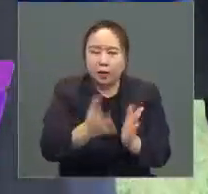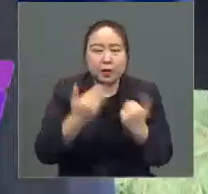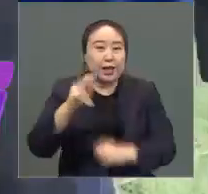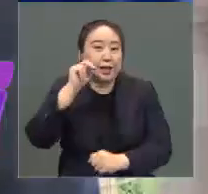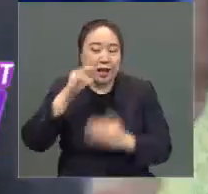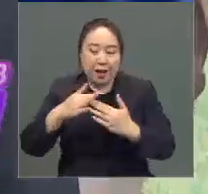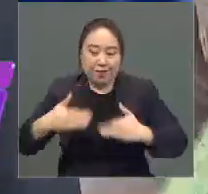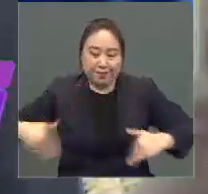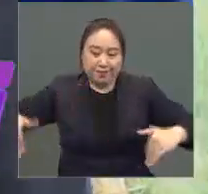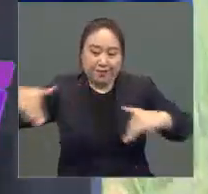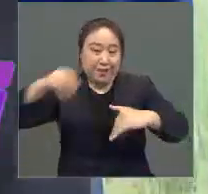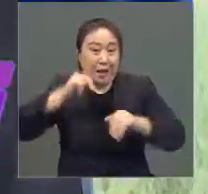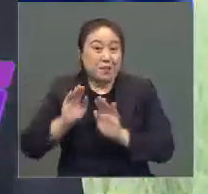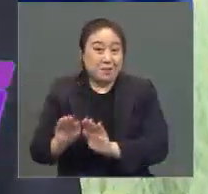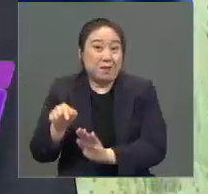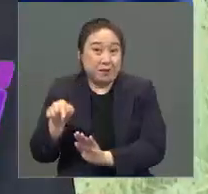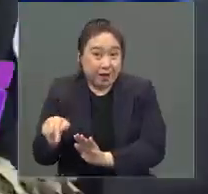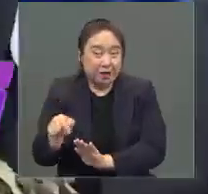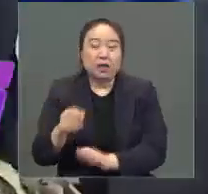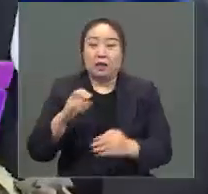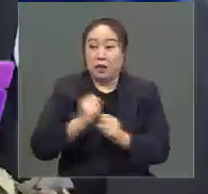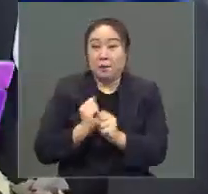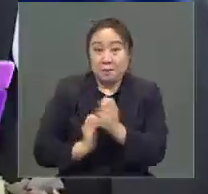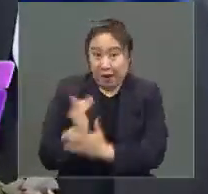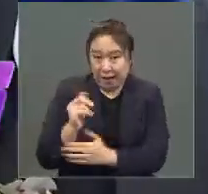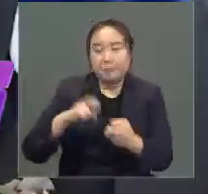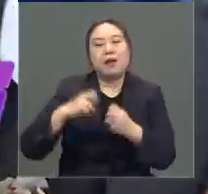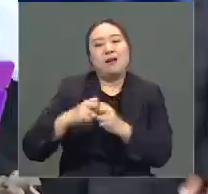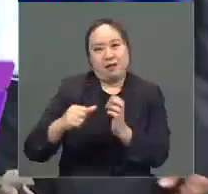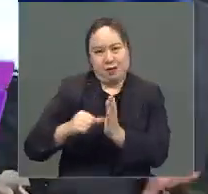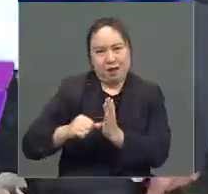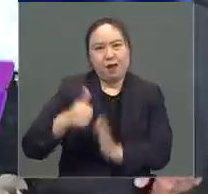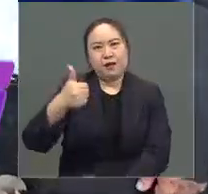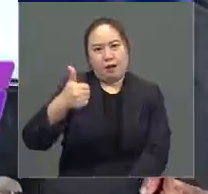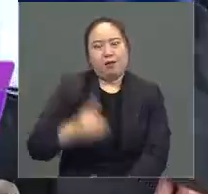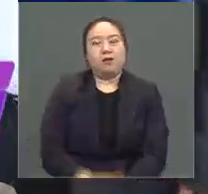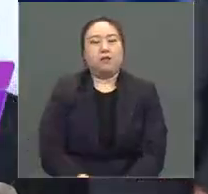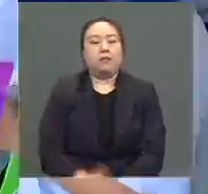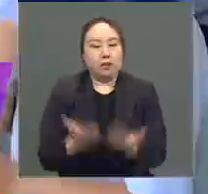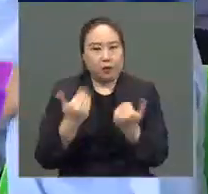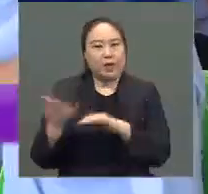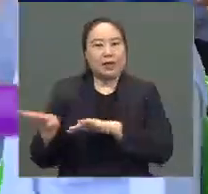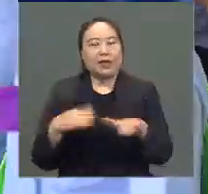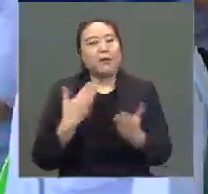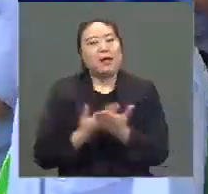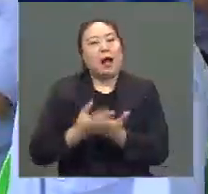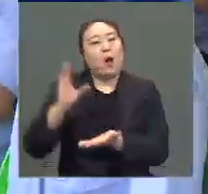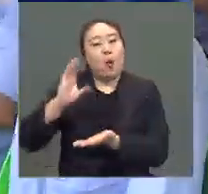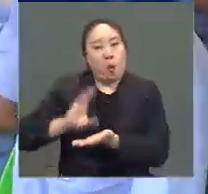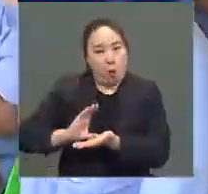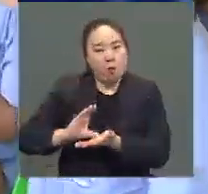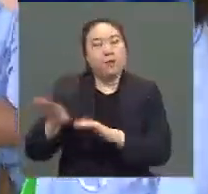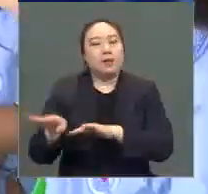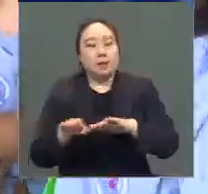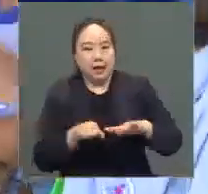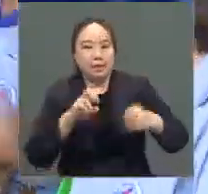ใหญ่หากทำสำเร็จก็จะสามารถแก้ไขปัญหาได้อย่างยั่งยืนต่อไปค่ะ เบื้องต้นก็มีการเตรียมงบประมาณเอาไว้ช่วยแก้ปัญห